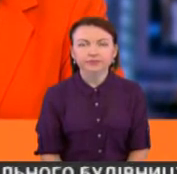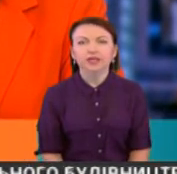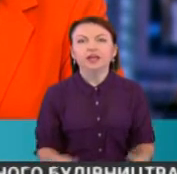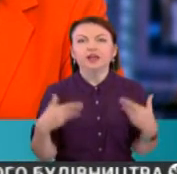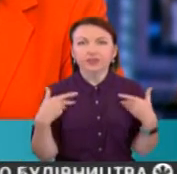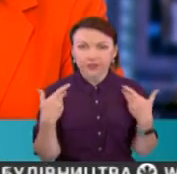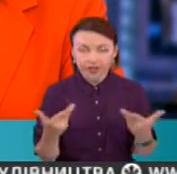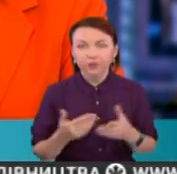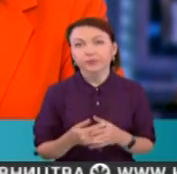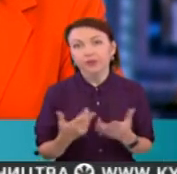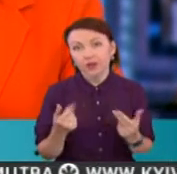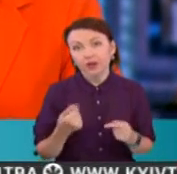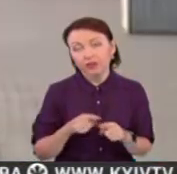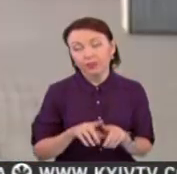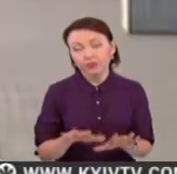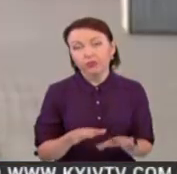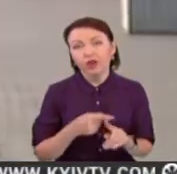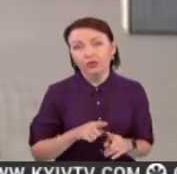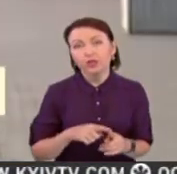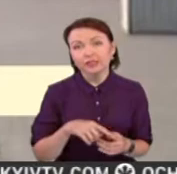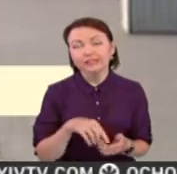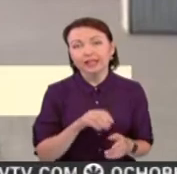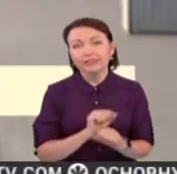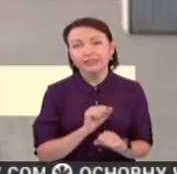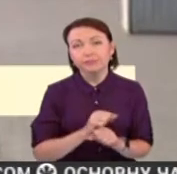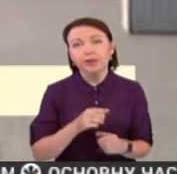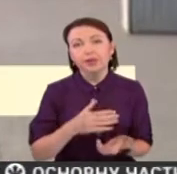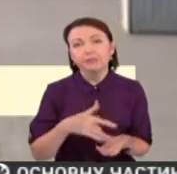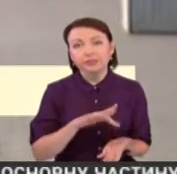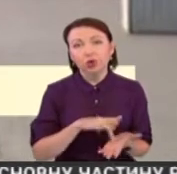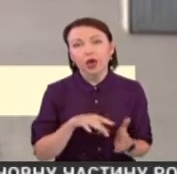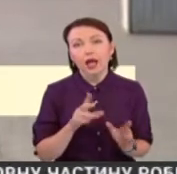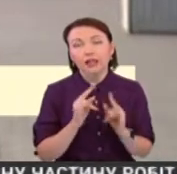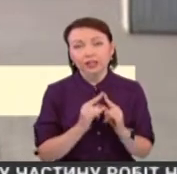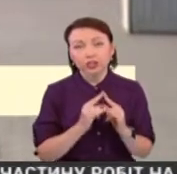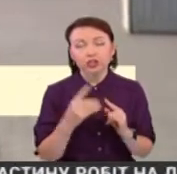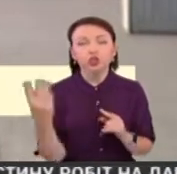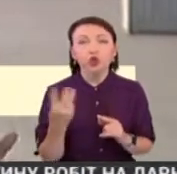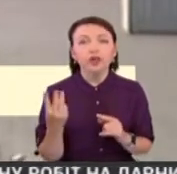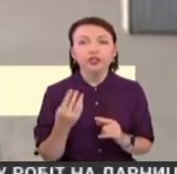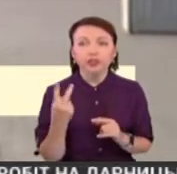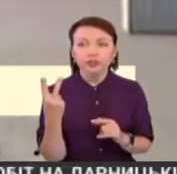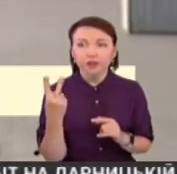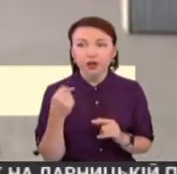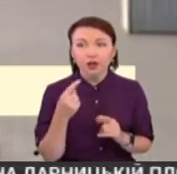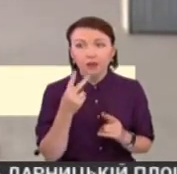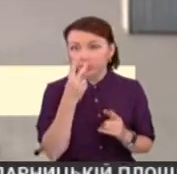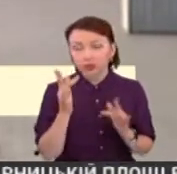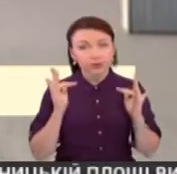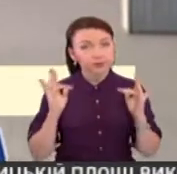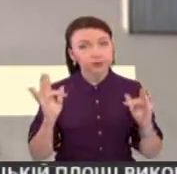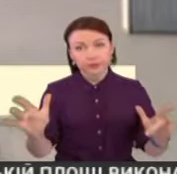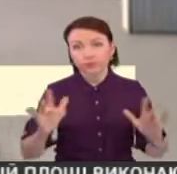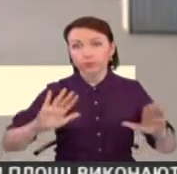Вітаю. Ну так, власне, я перебуваю на станції міської електрички Троєщина-2. Наразі тут взагалі, як ви бачите, нікого